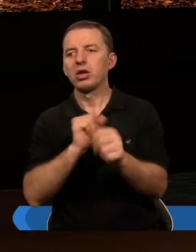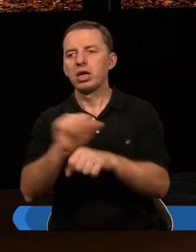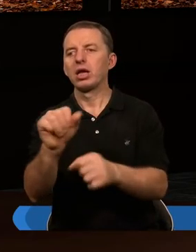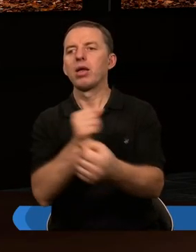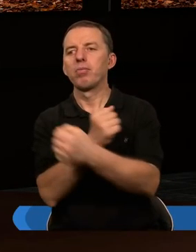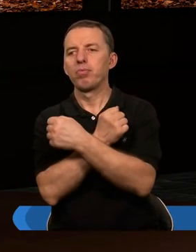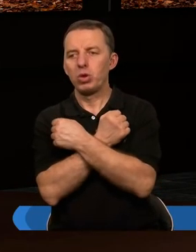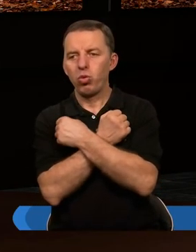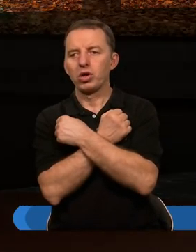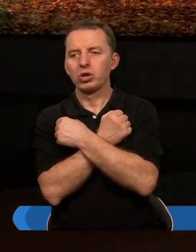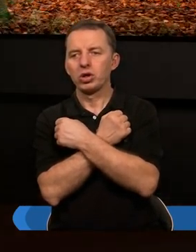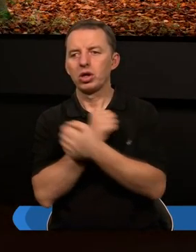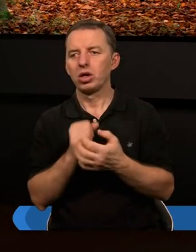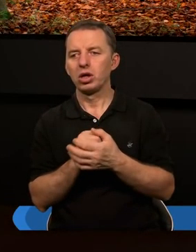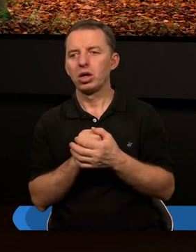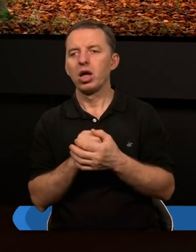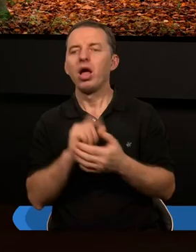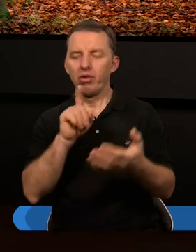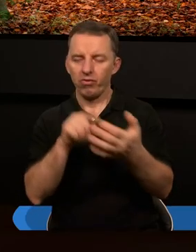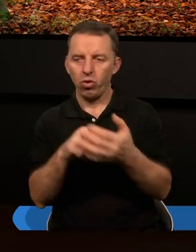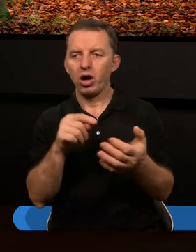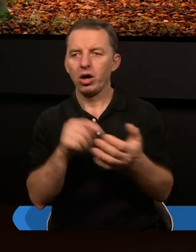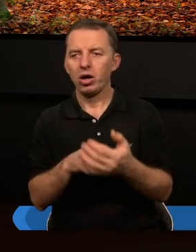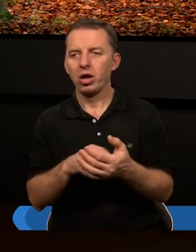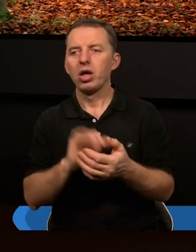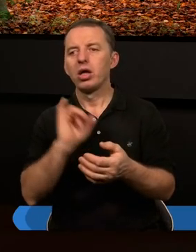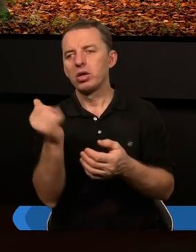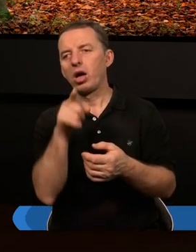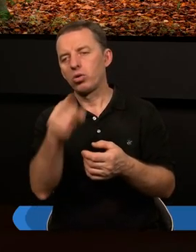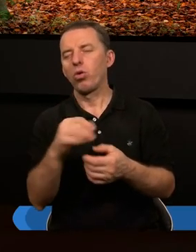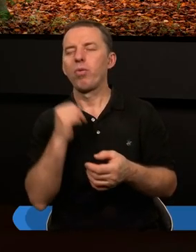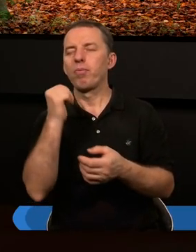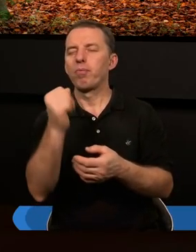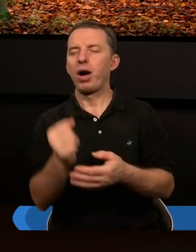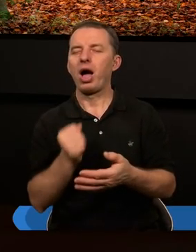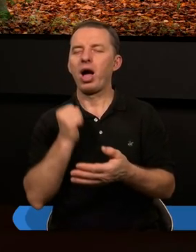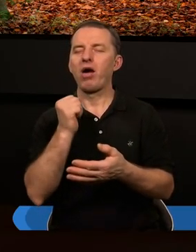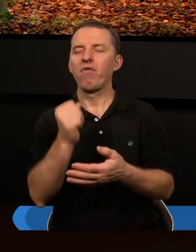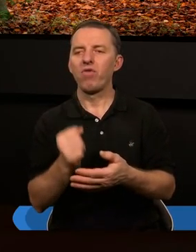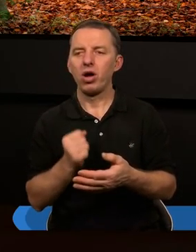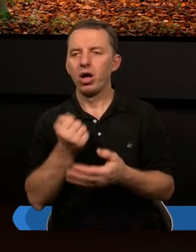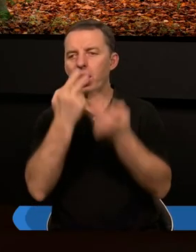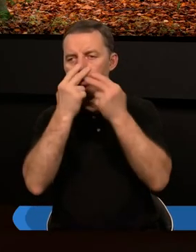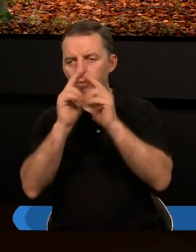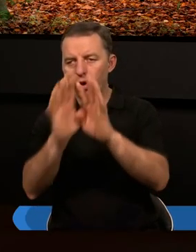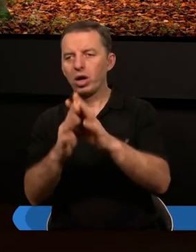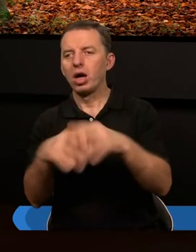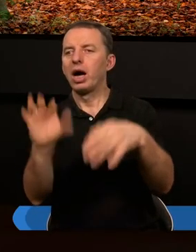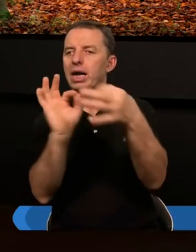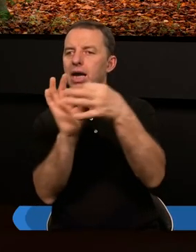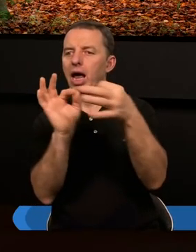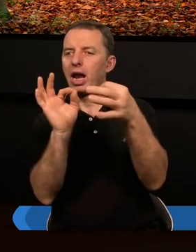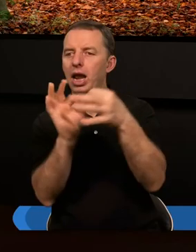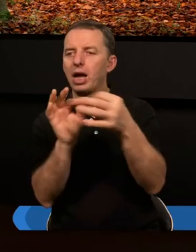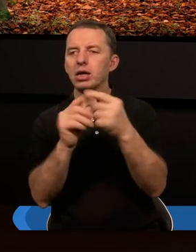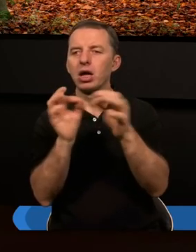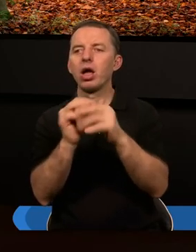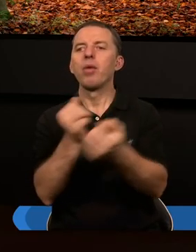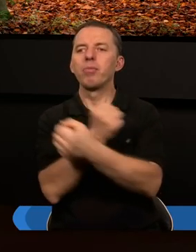jest miłość. No i właśnie, jaką tutaj Paweł pokazuje nam relację pomiędzy